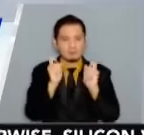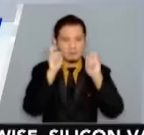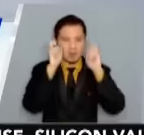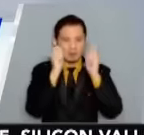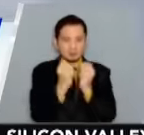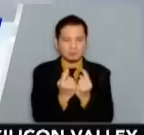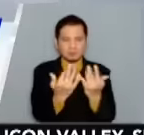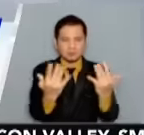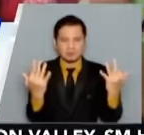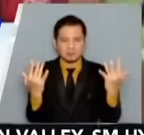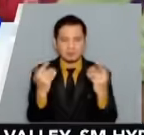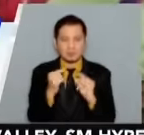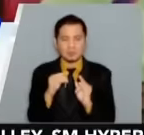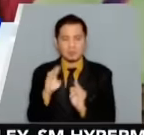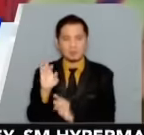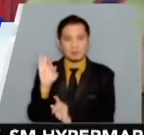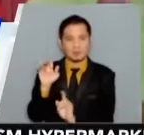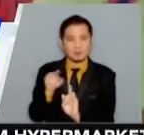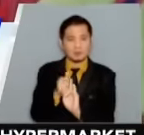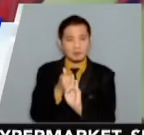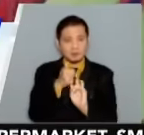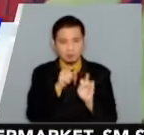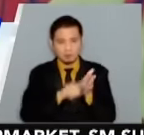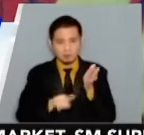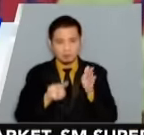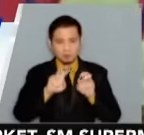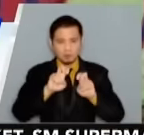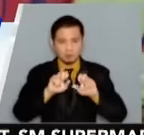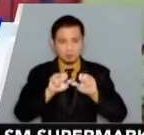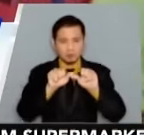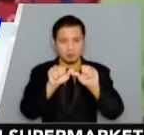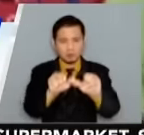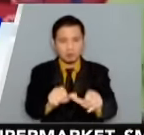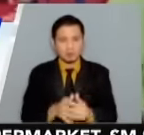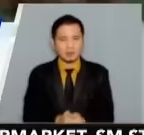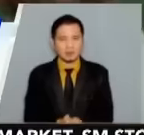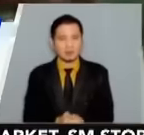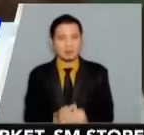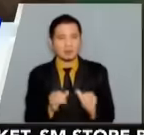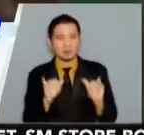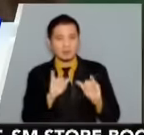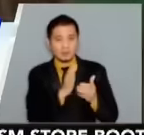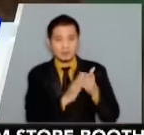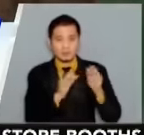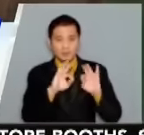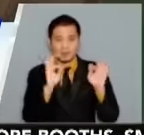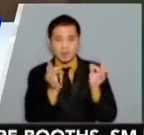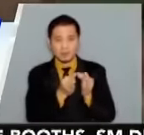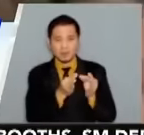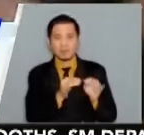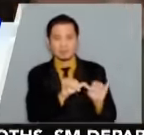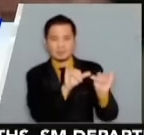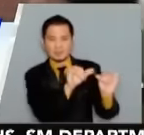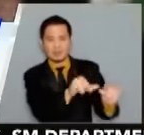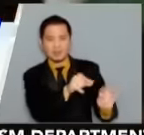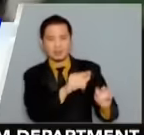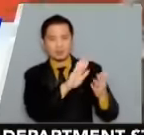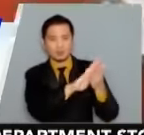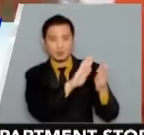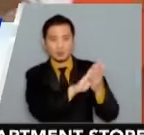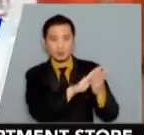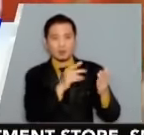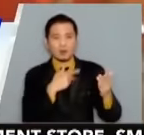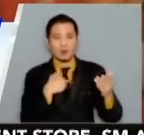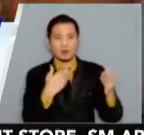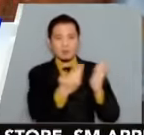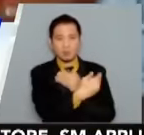ang sanhi ng apoy. Bukod sa seminaryo, may mga pamilya rin na lumikas sa covered court ng isang eskwelahan. Nagtayo ng mga modular tent para sa